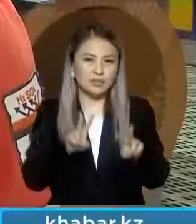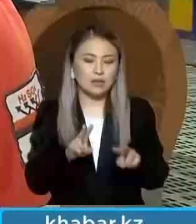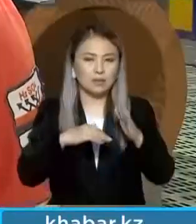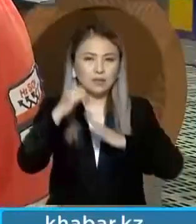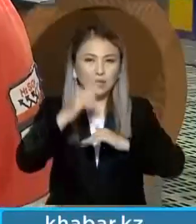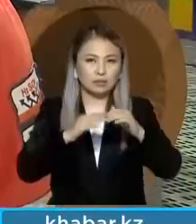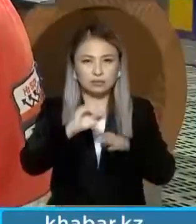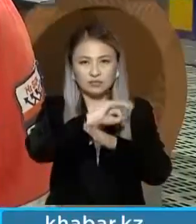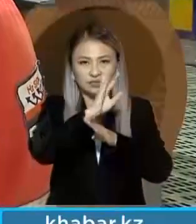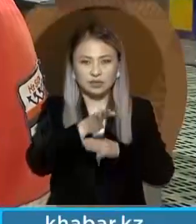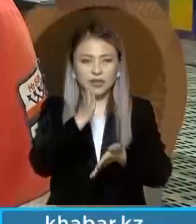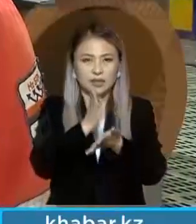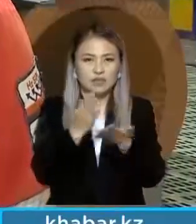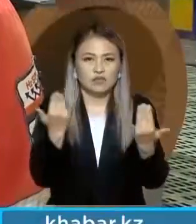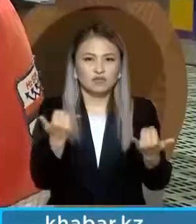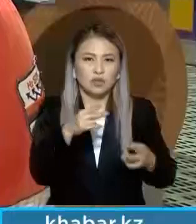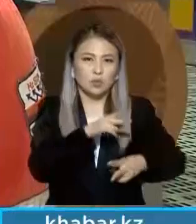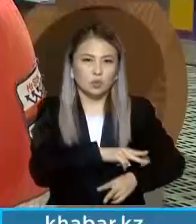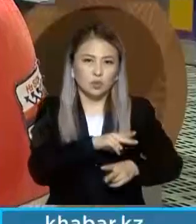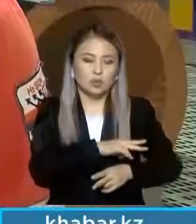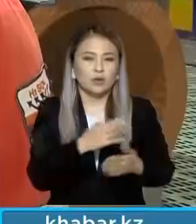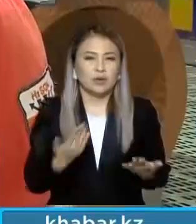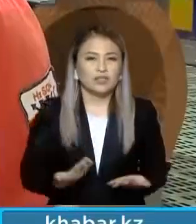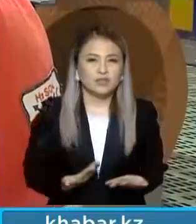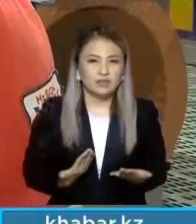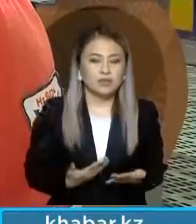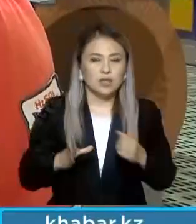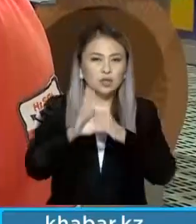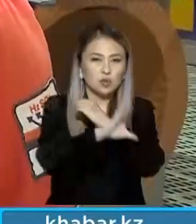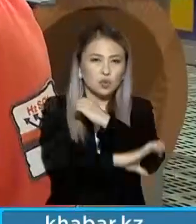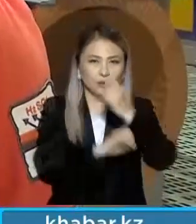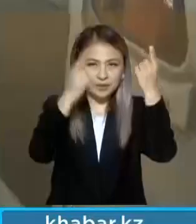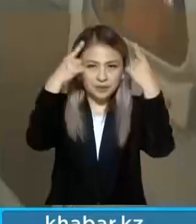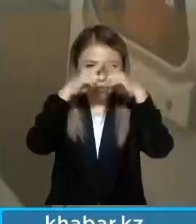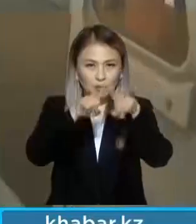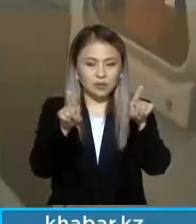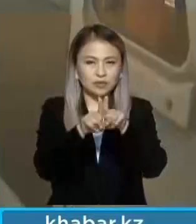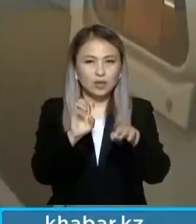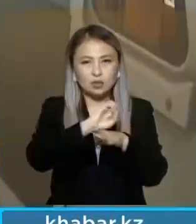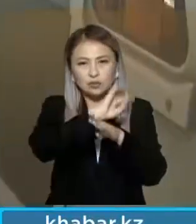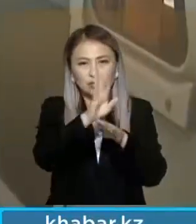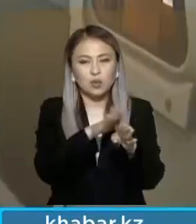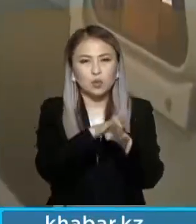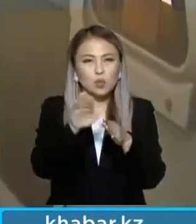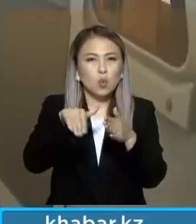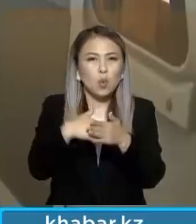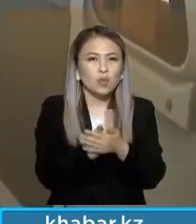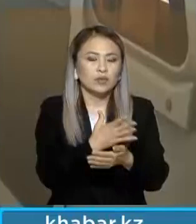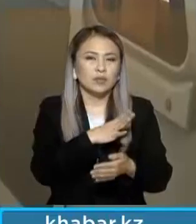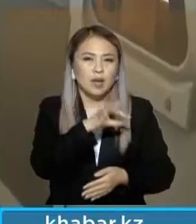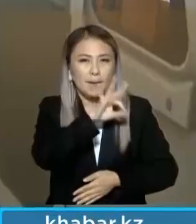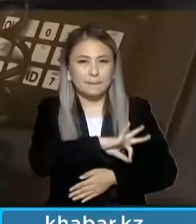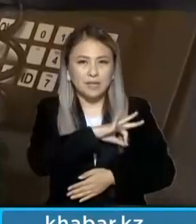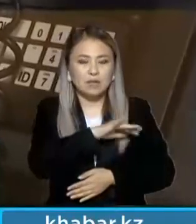өтуіне жағдай жасап отыр. Тіпті оларға еңбекақы төленеді. Өндіріс орнындағы соңғы технологиялар мен ең жаңа жабдықтарды пайдалана отырып, өзінің